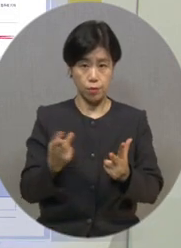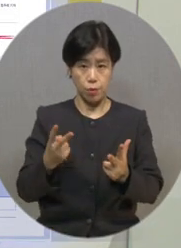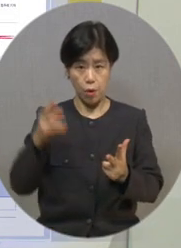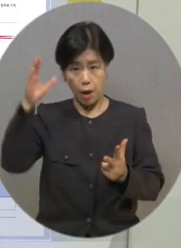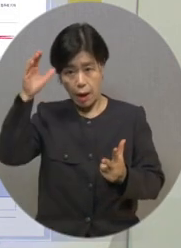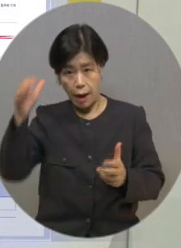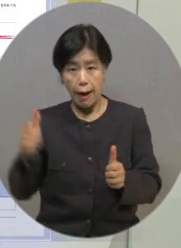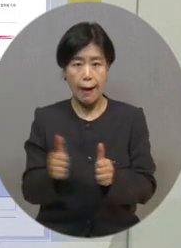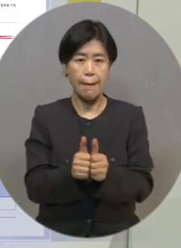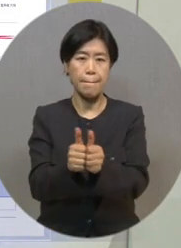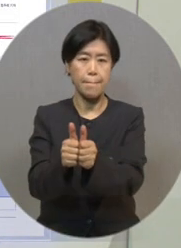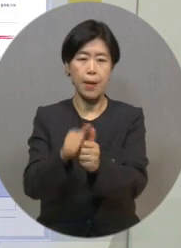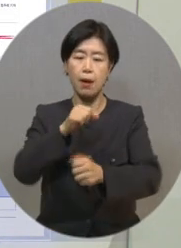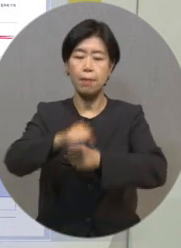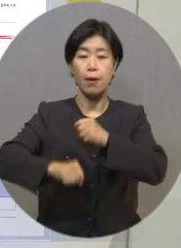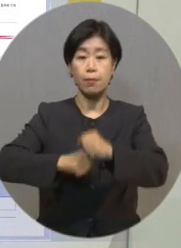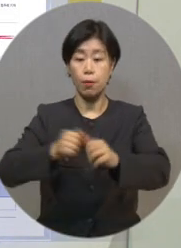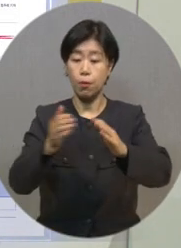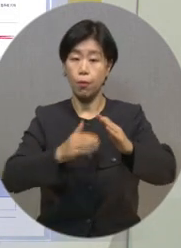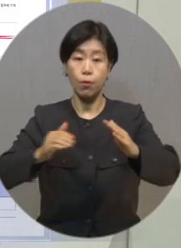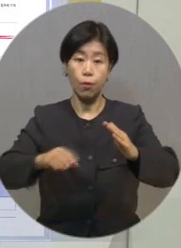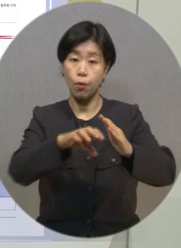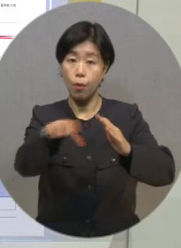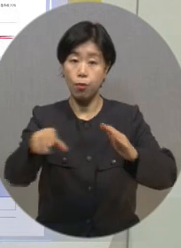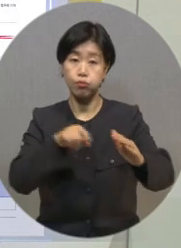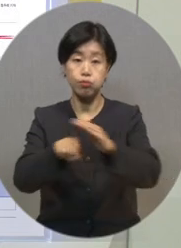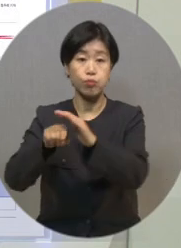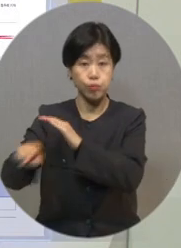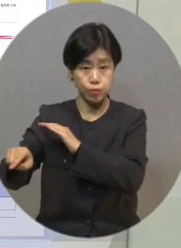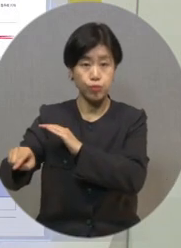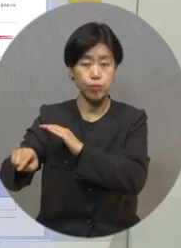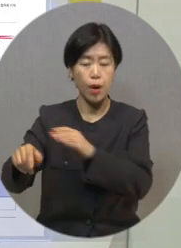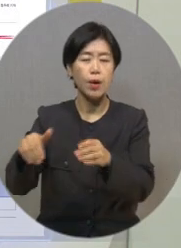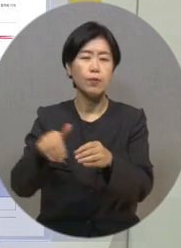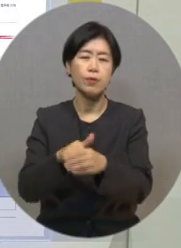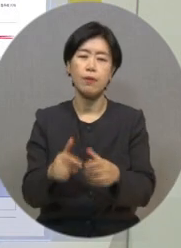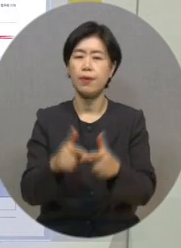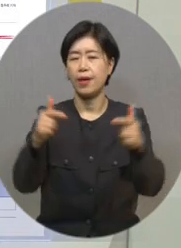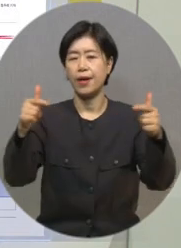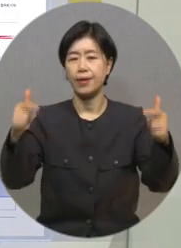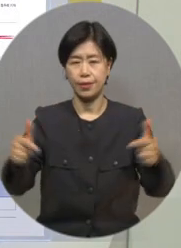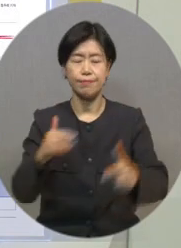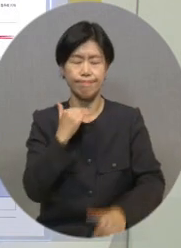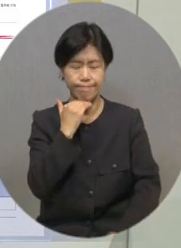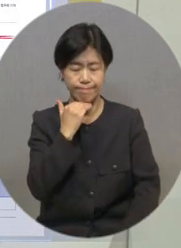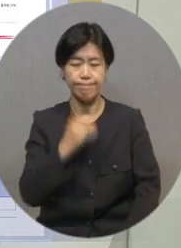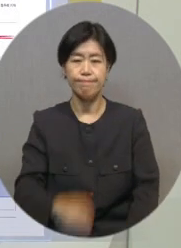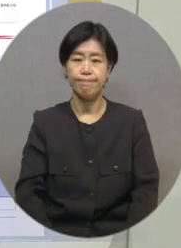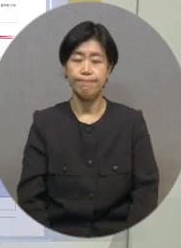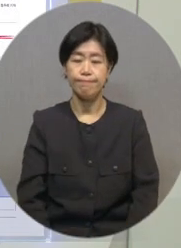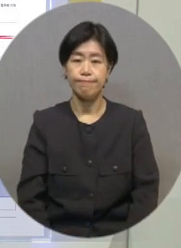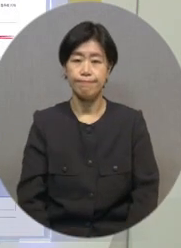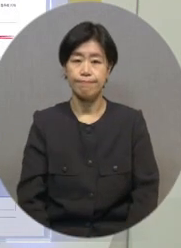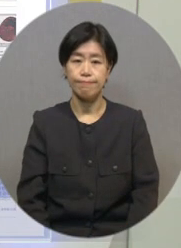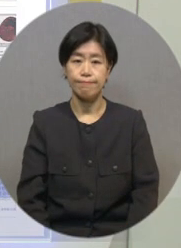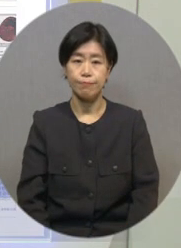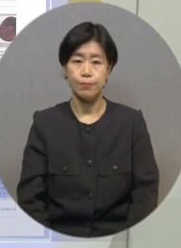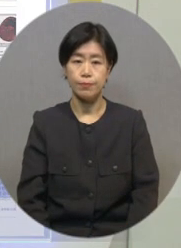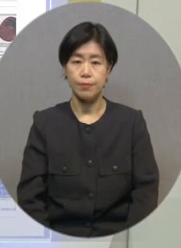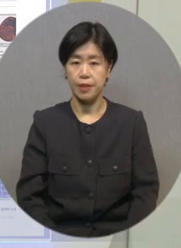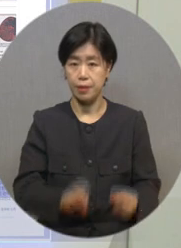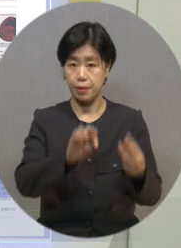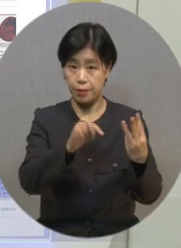보조견이 마음 편하게 공공 시설을 이용할 수 있는 문화가 정착되기를 바랍니다 계속해서